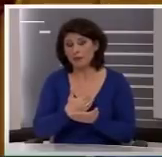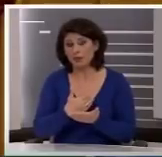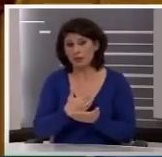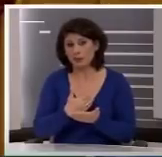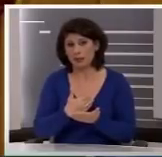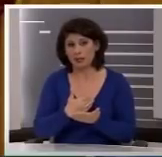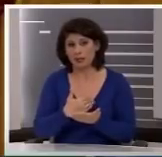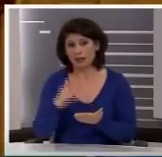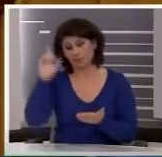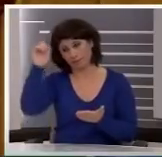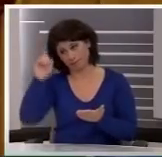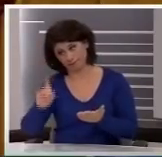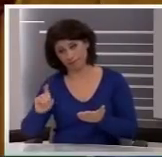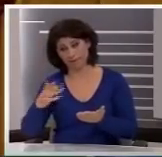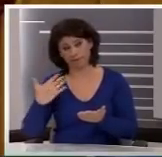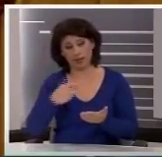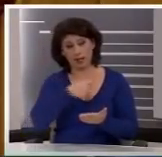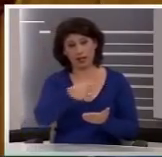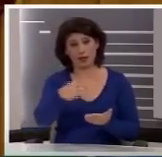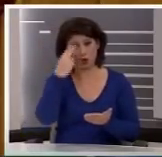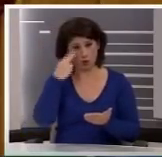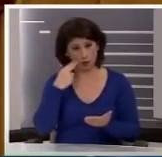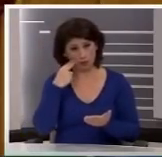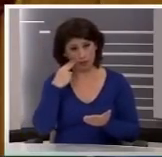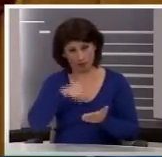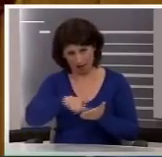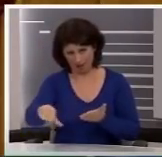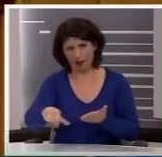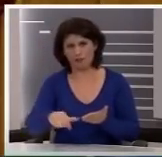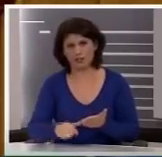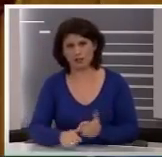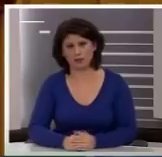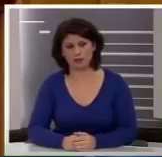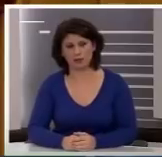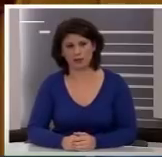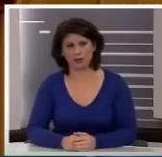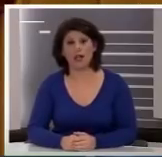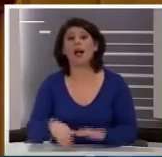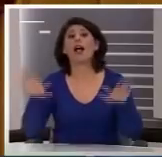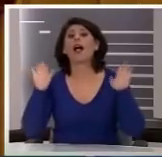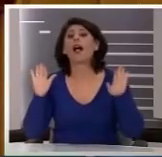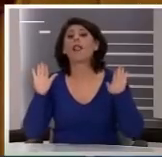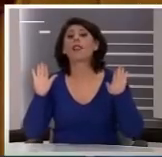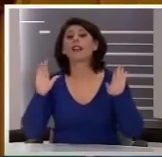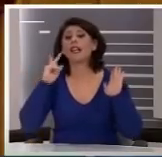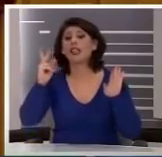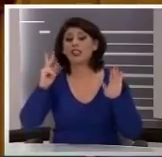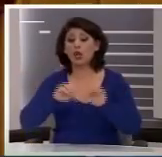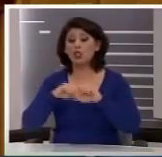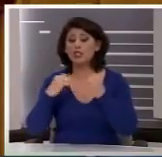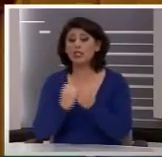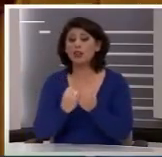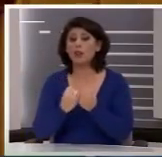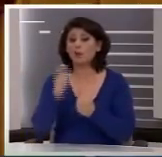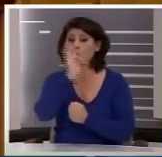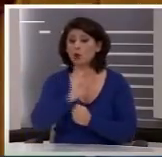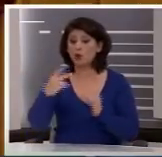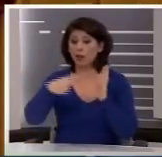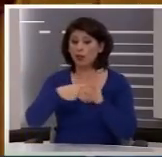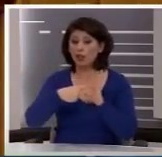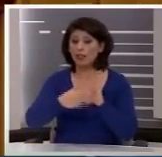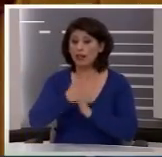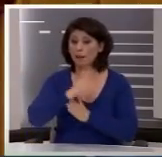που τυχόν λέτε ότι φέρονται να τέλεσε ο κ. Κουρμπλής, το έχουν παραγραφεί? Δεν μεσολάβησαν δύο σύνοδοι από τον Οκτώβριο του 2015